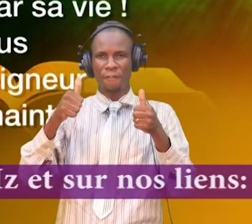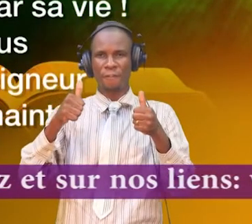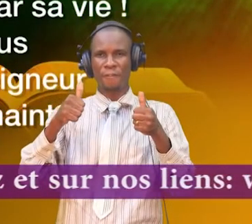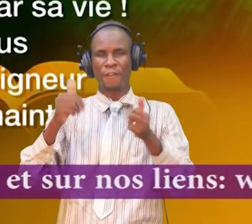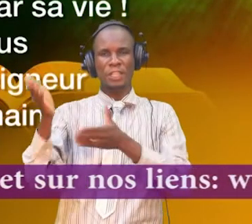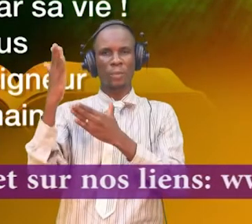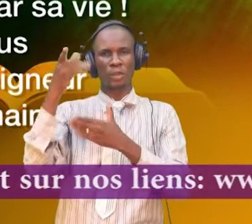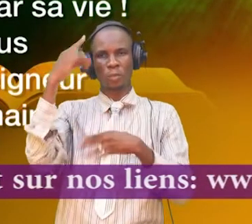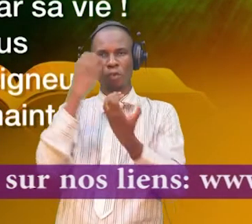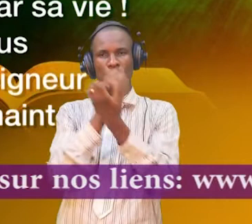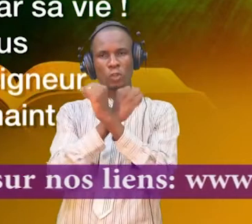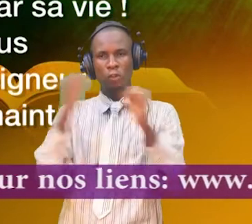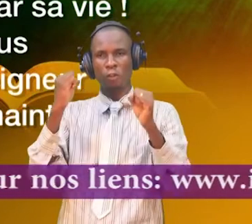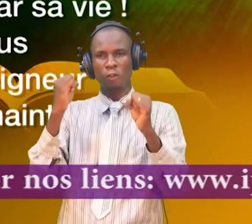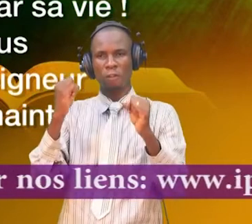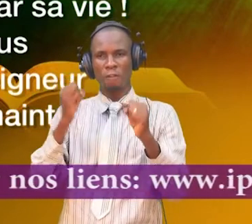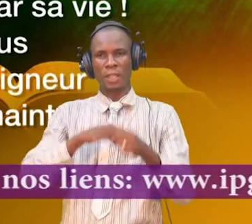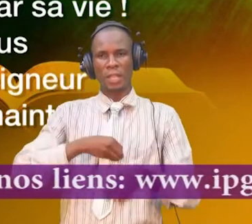ezalaki biso banguna na Nzambe.